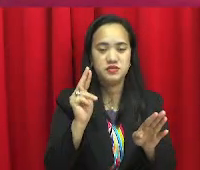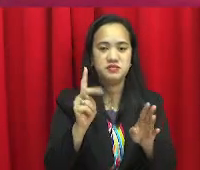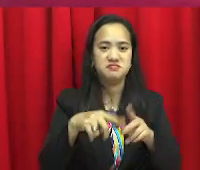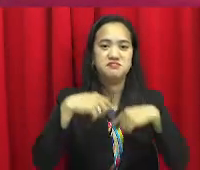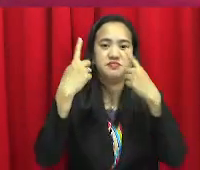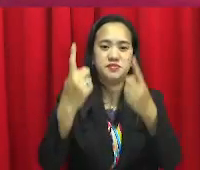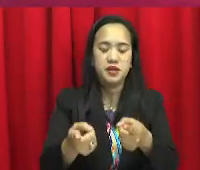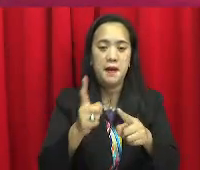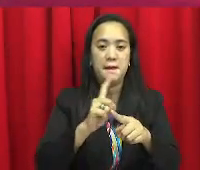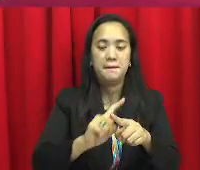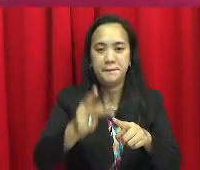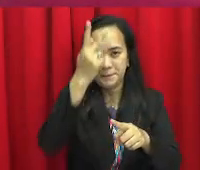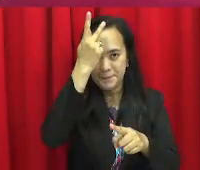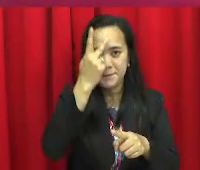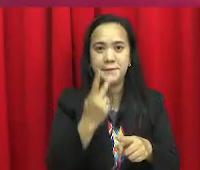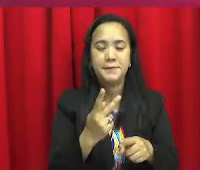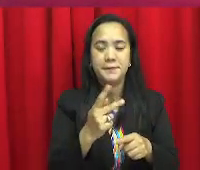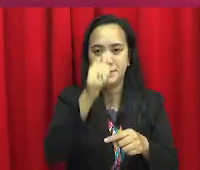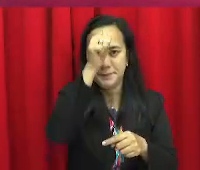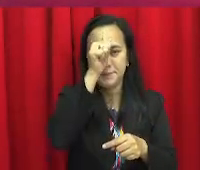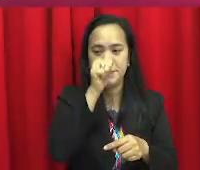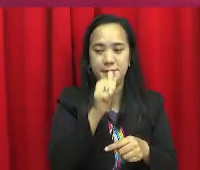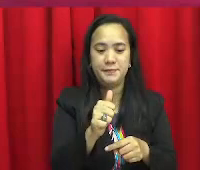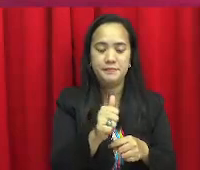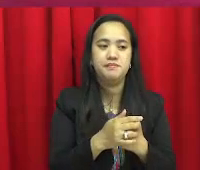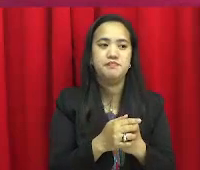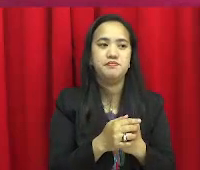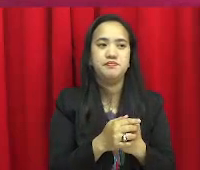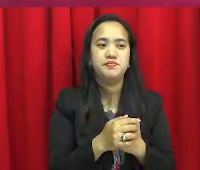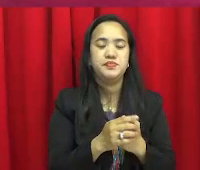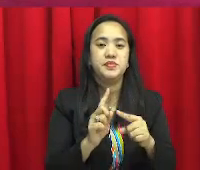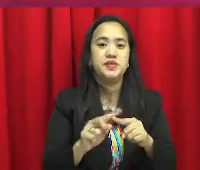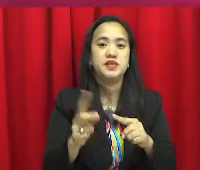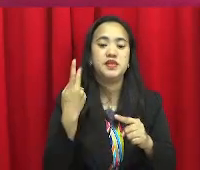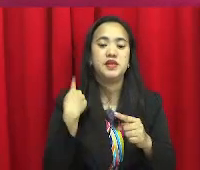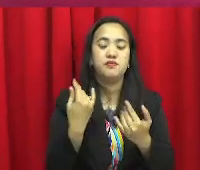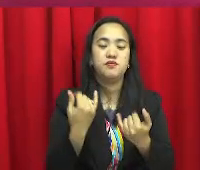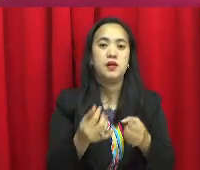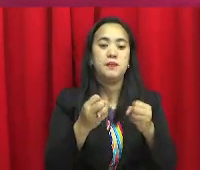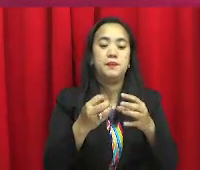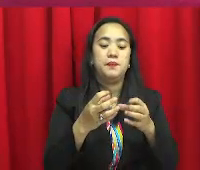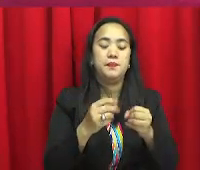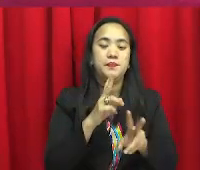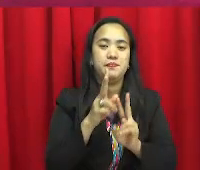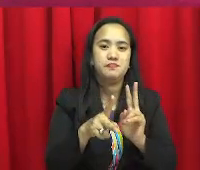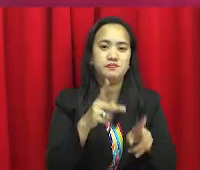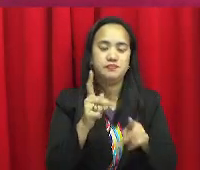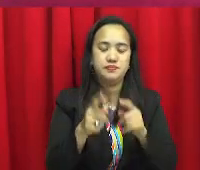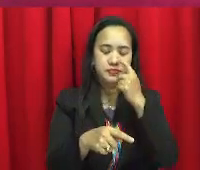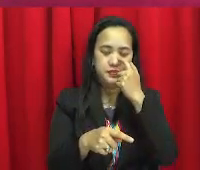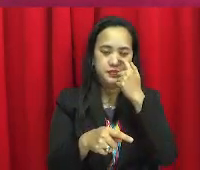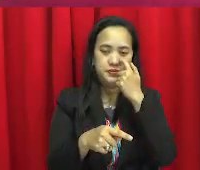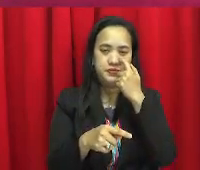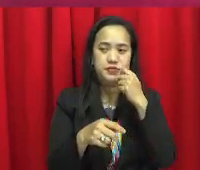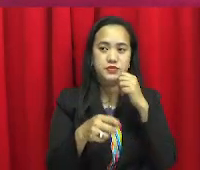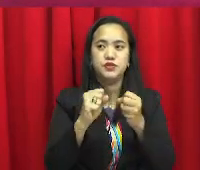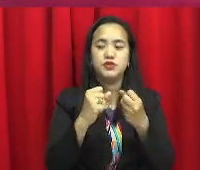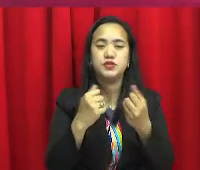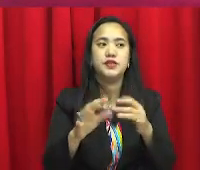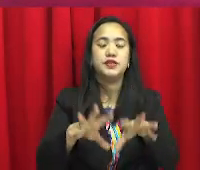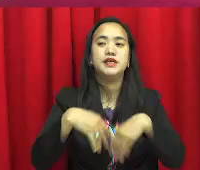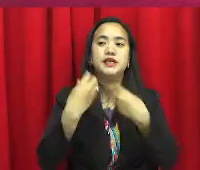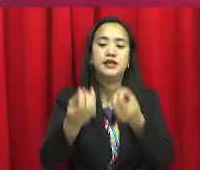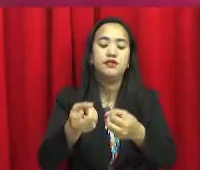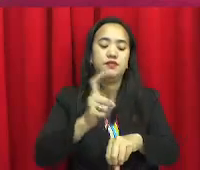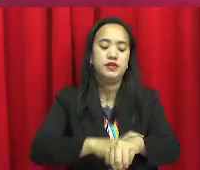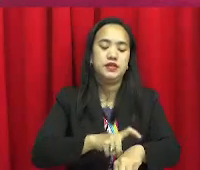pasensya na muna. Yung mga hindi ko nasasagot, talaga nagkakapatong-patong lang ho talaga. No? Alright, so bigyan ko ng pagkakataon po ang